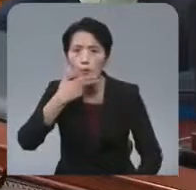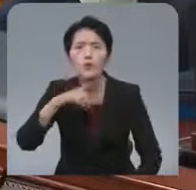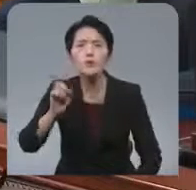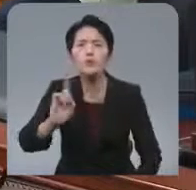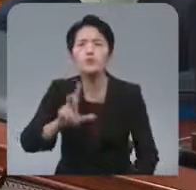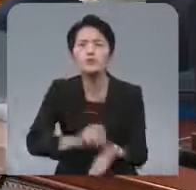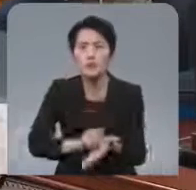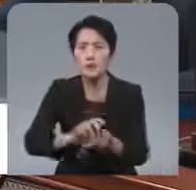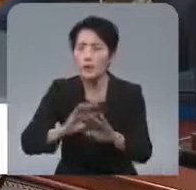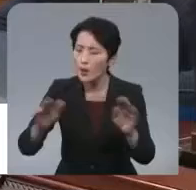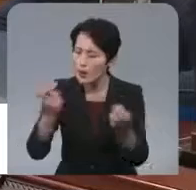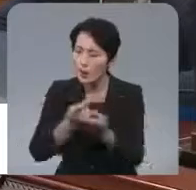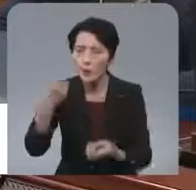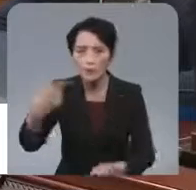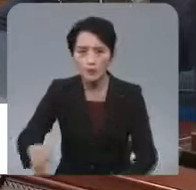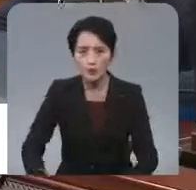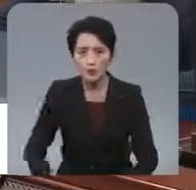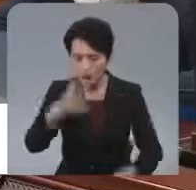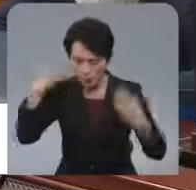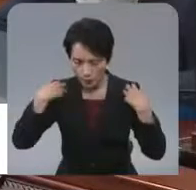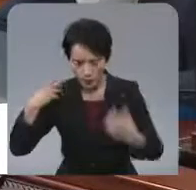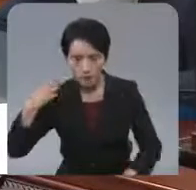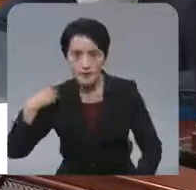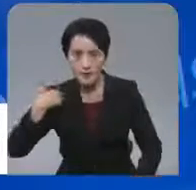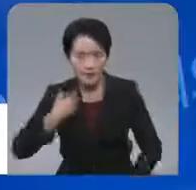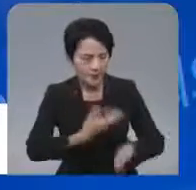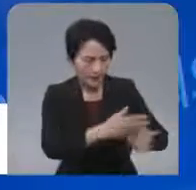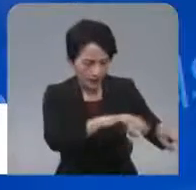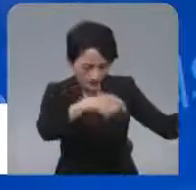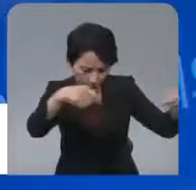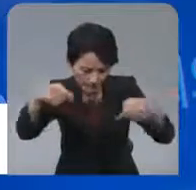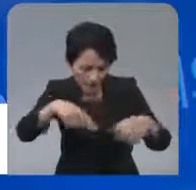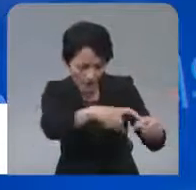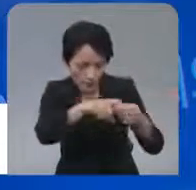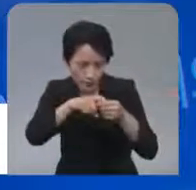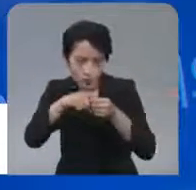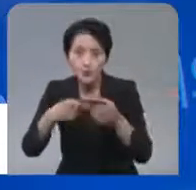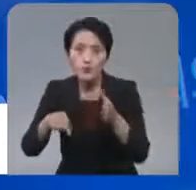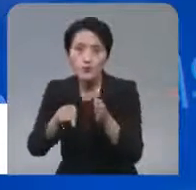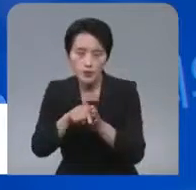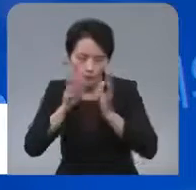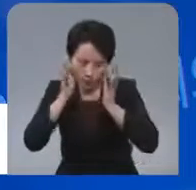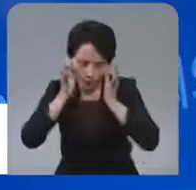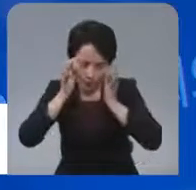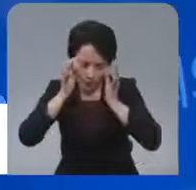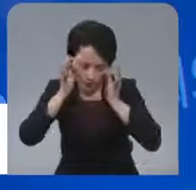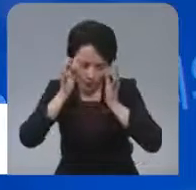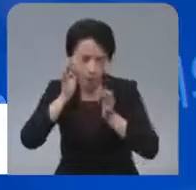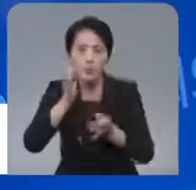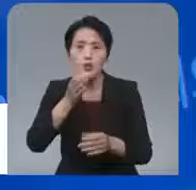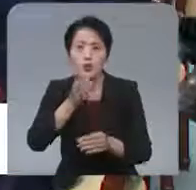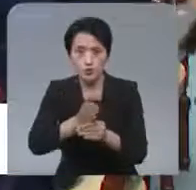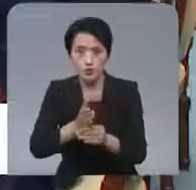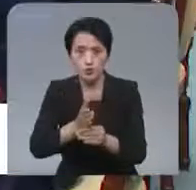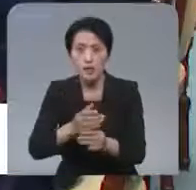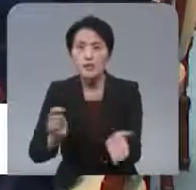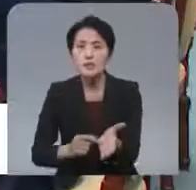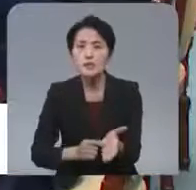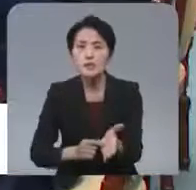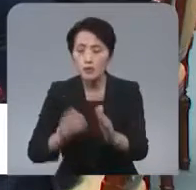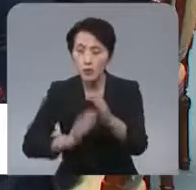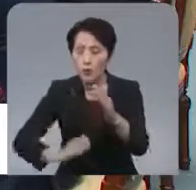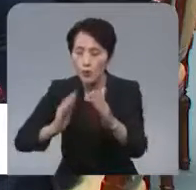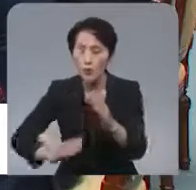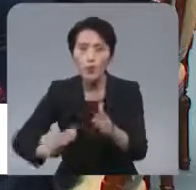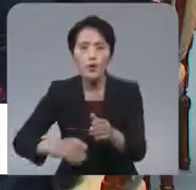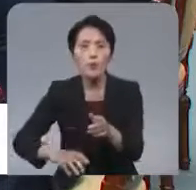die regierung setzte sich unter aufbietung aller diplomatischen kräfte dafür ein sich harnstoff lösungen im ausland zu